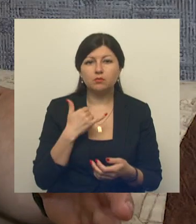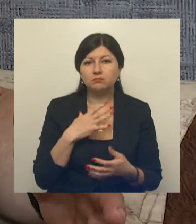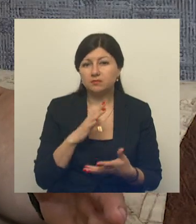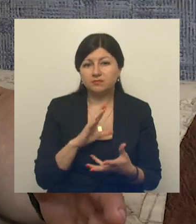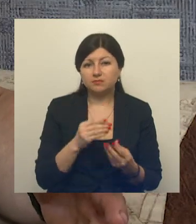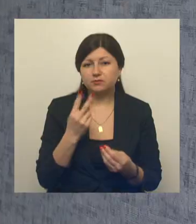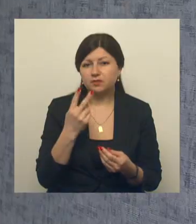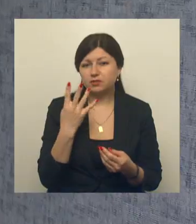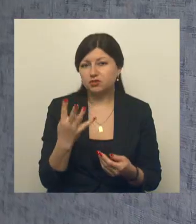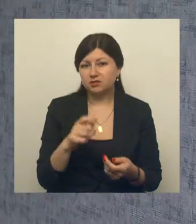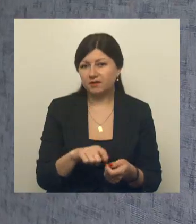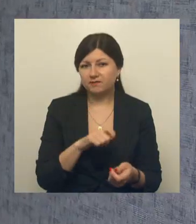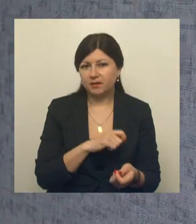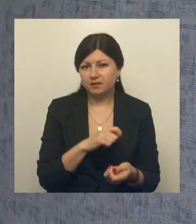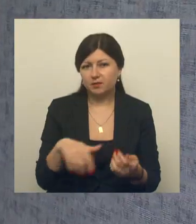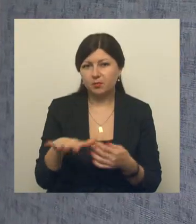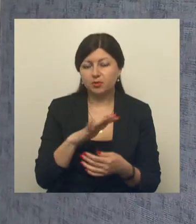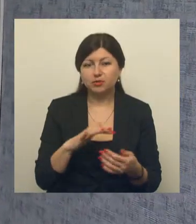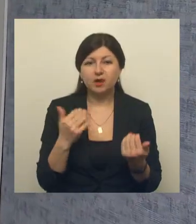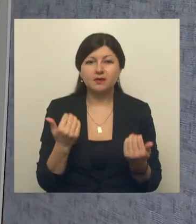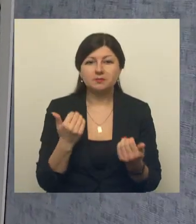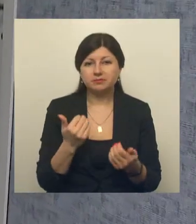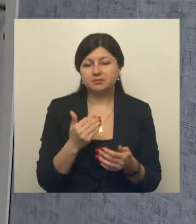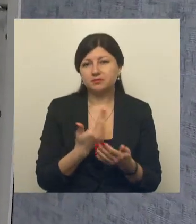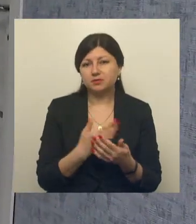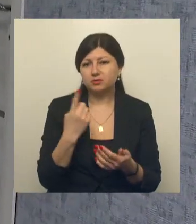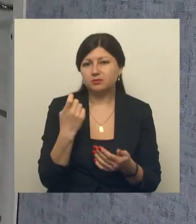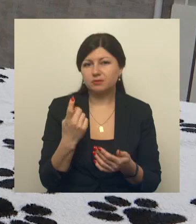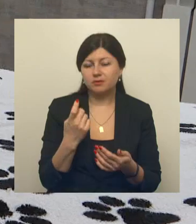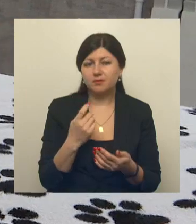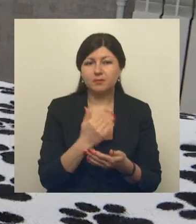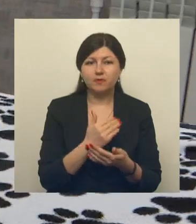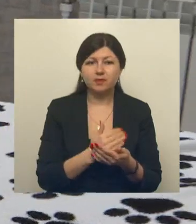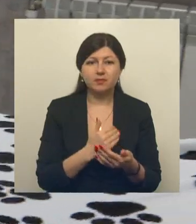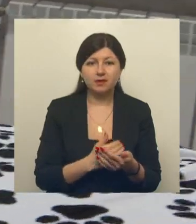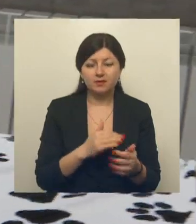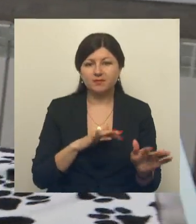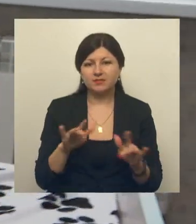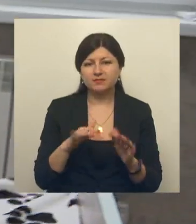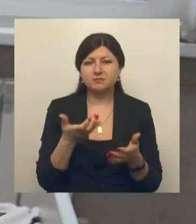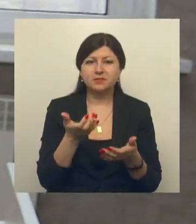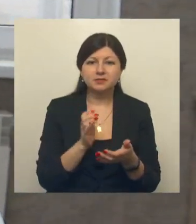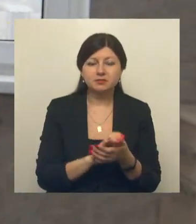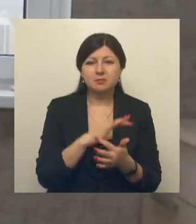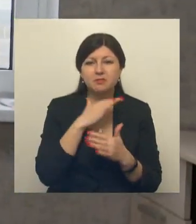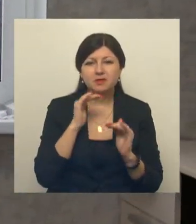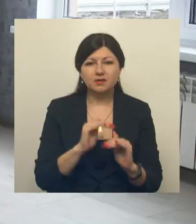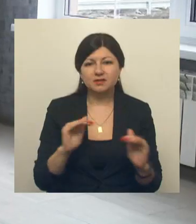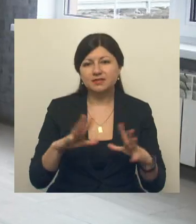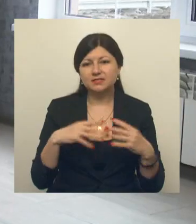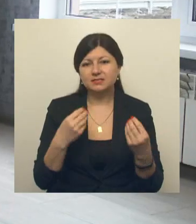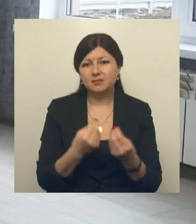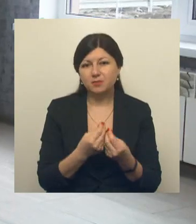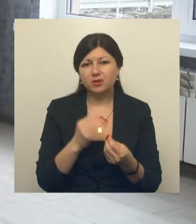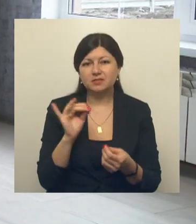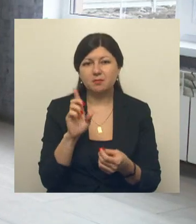всего жилой площади. А теперь почти 100. Профильная госпрограмма в действии. Познакомимся с многодетной семьей Новоселов